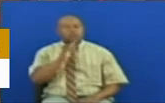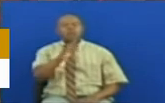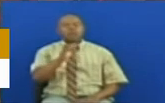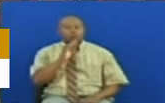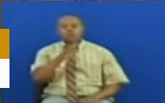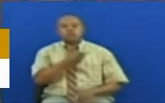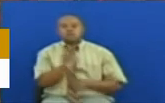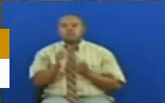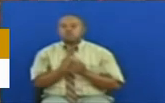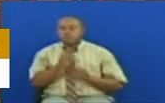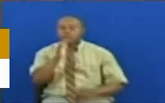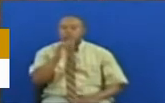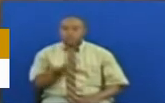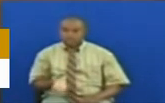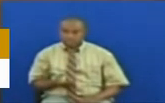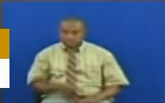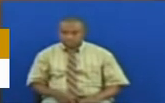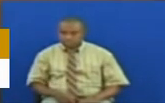10, lakini kwa kweli